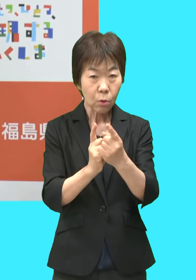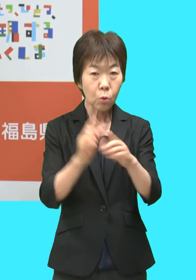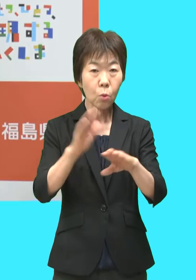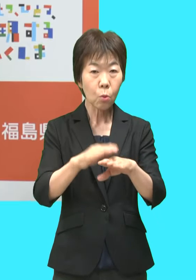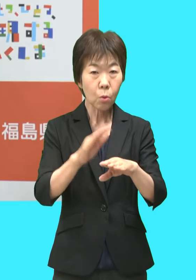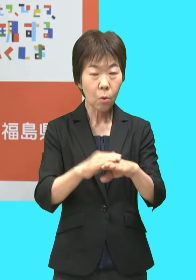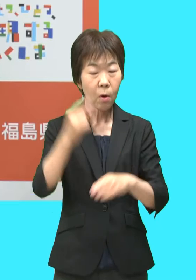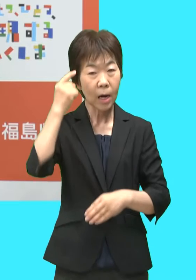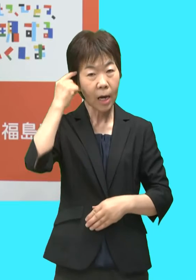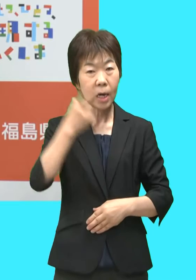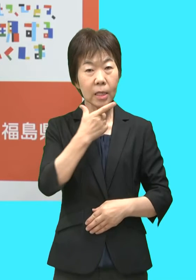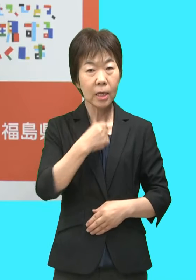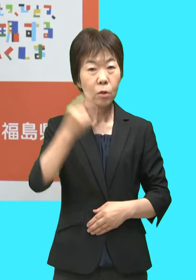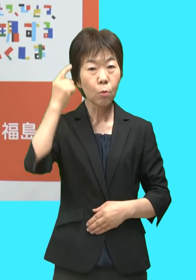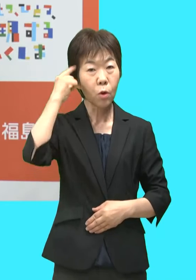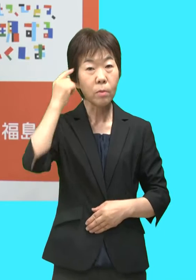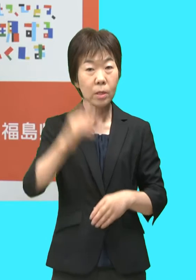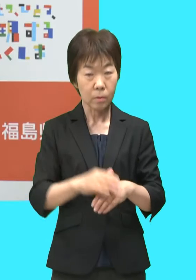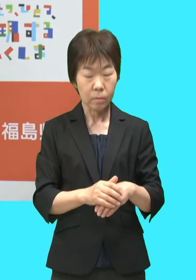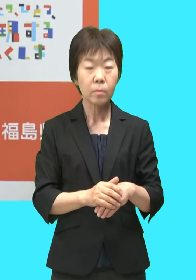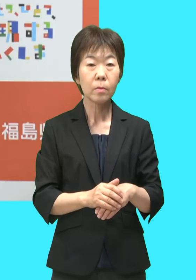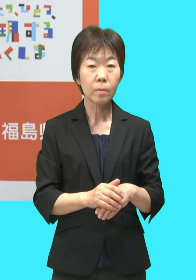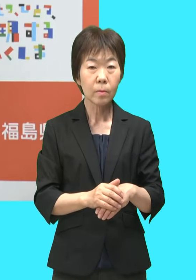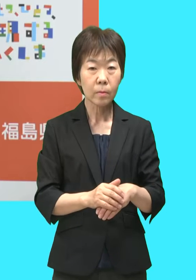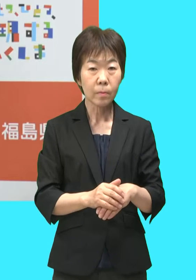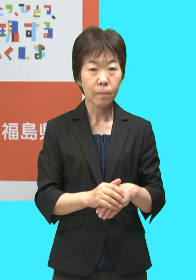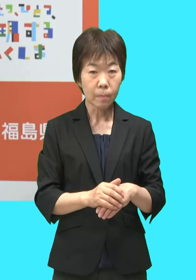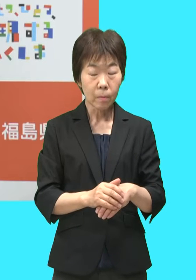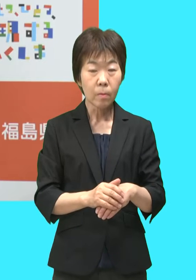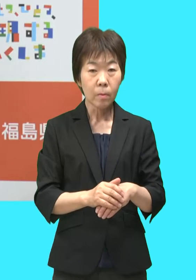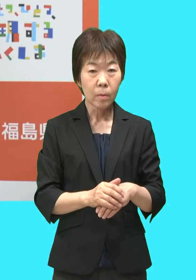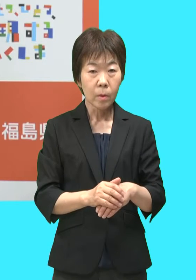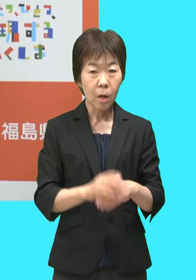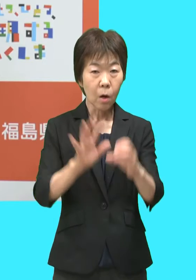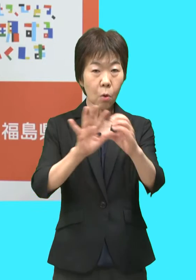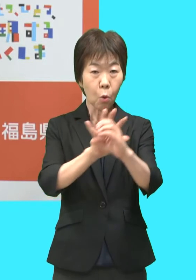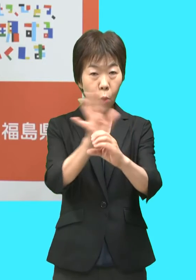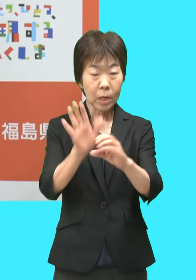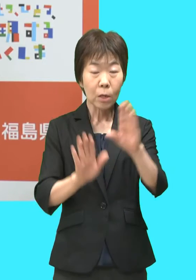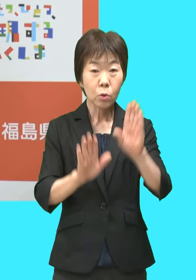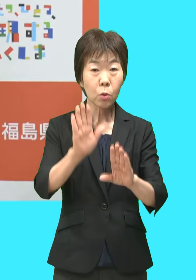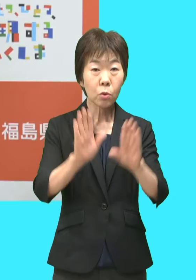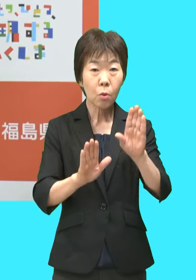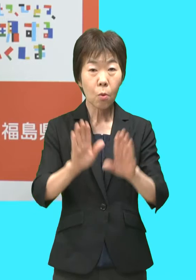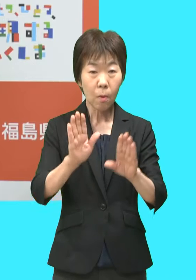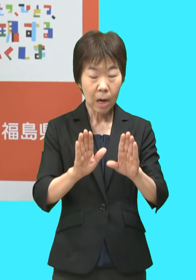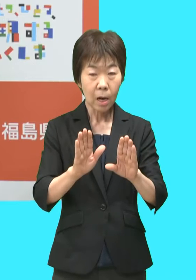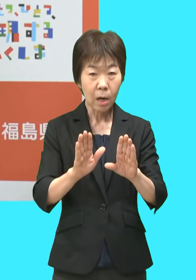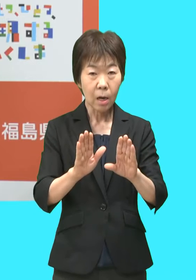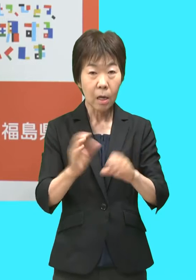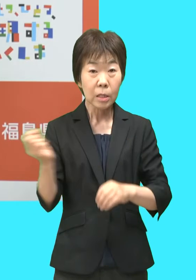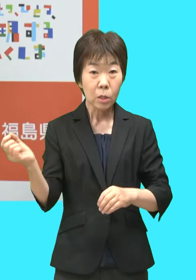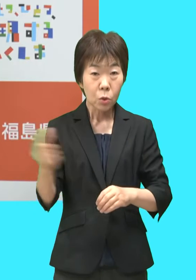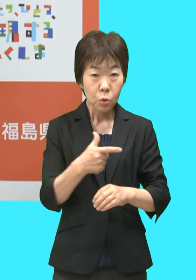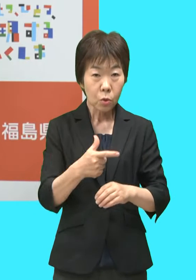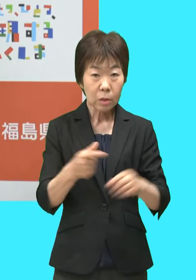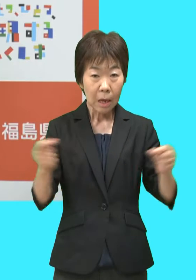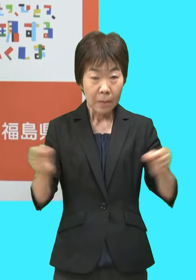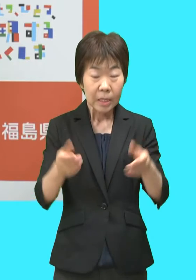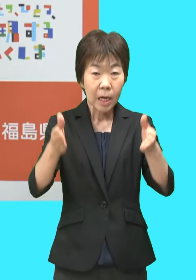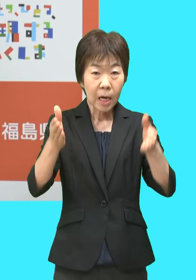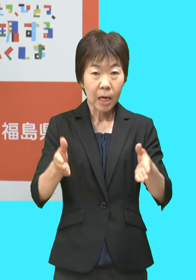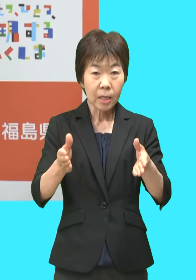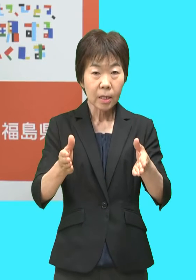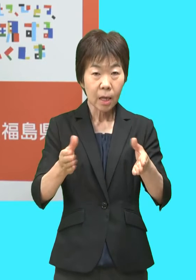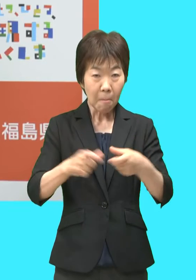います。ただ先ほど言いました通り、このコロナの状況ですね、急速に短期間で変わること